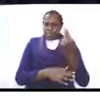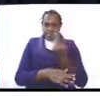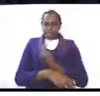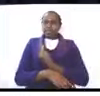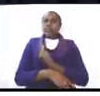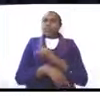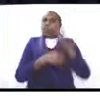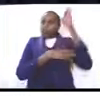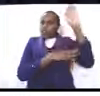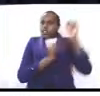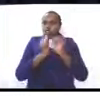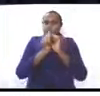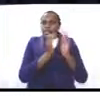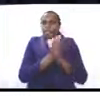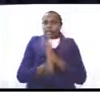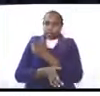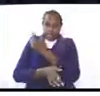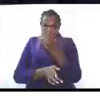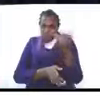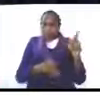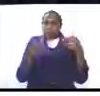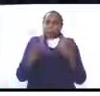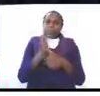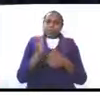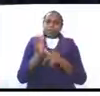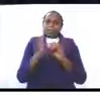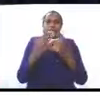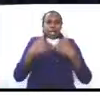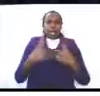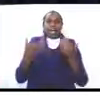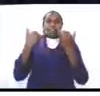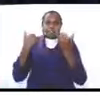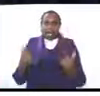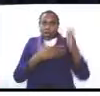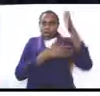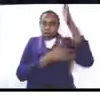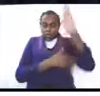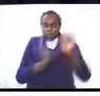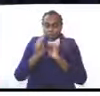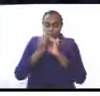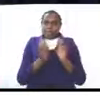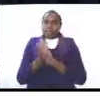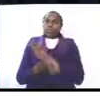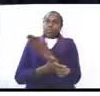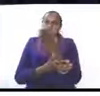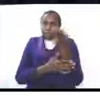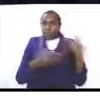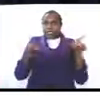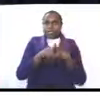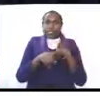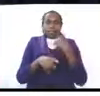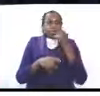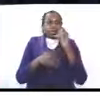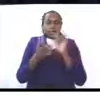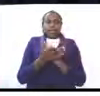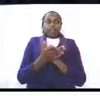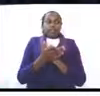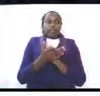Mungu ako pamoja nawe. Yale mashida unapitia, Mungu ako pamoja nawe. Na ndio unahimizo ya